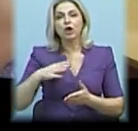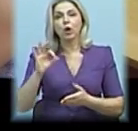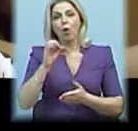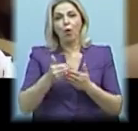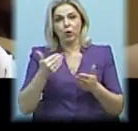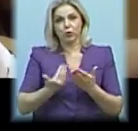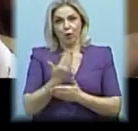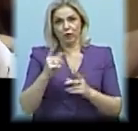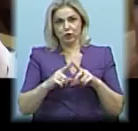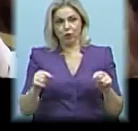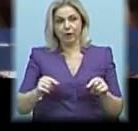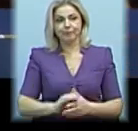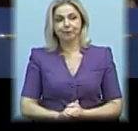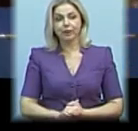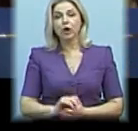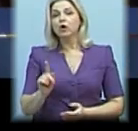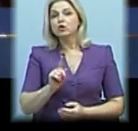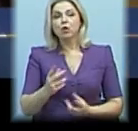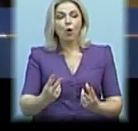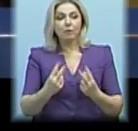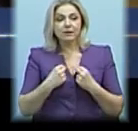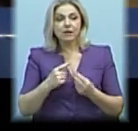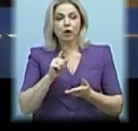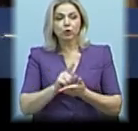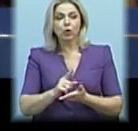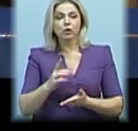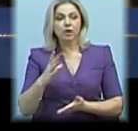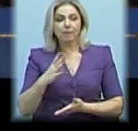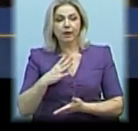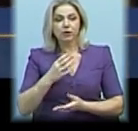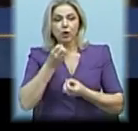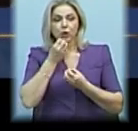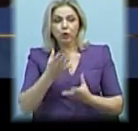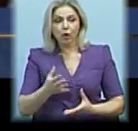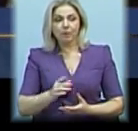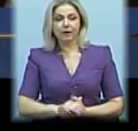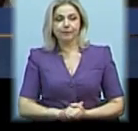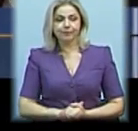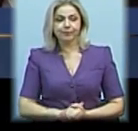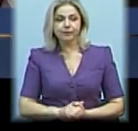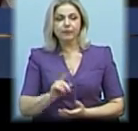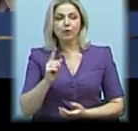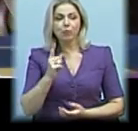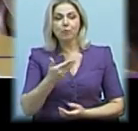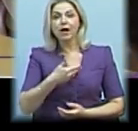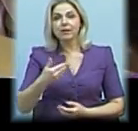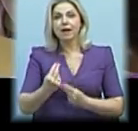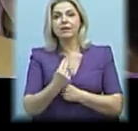школи. Те, що нам обіцяють, то має бути добре, тому що нас навчали читати, писати,